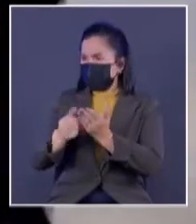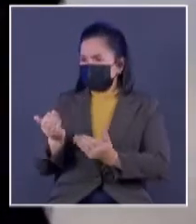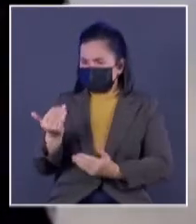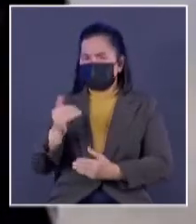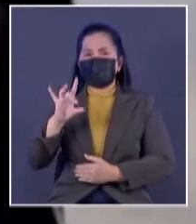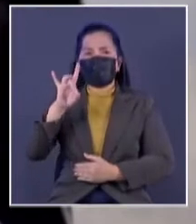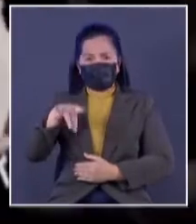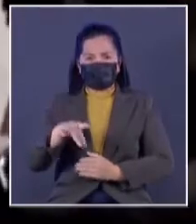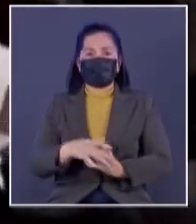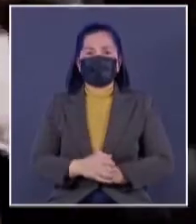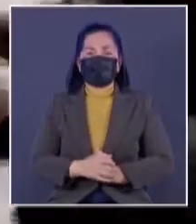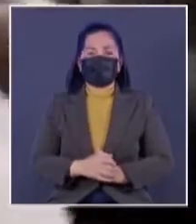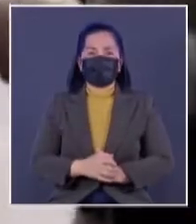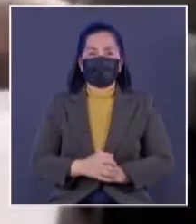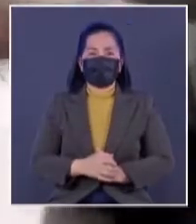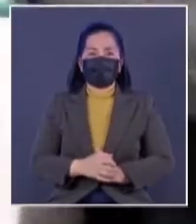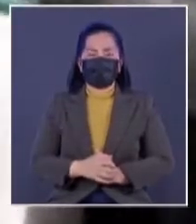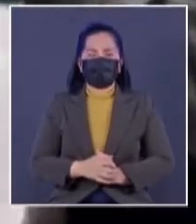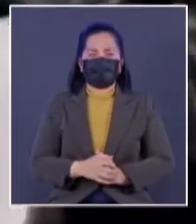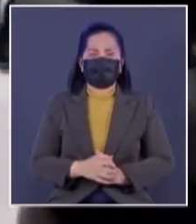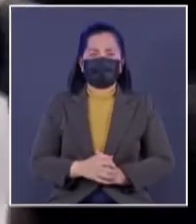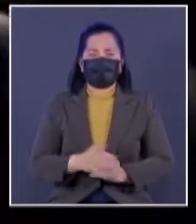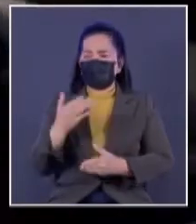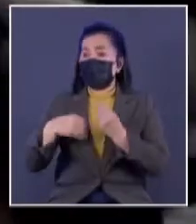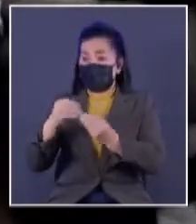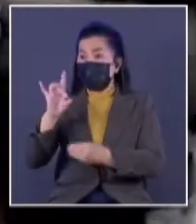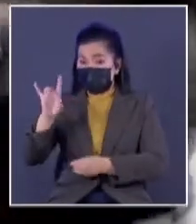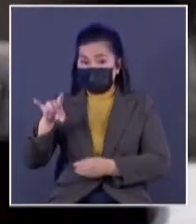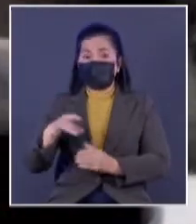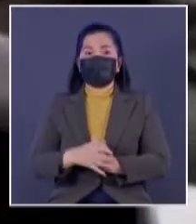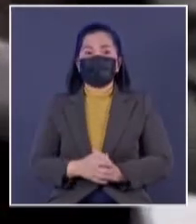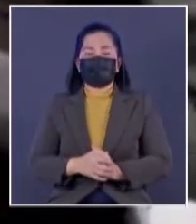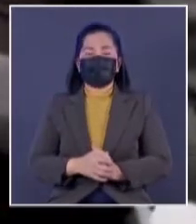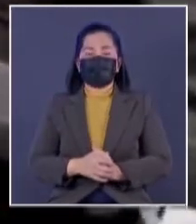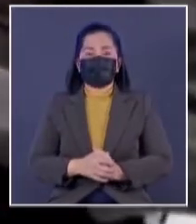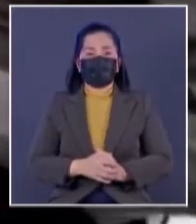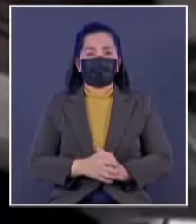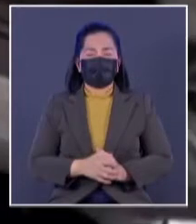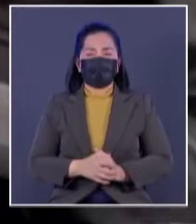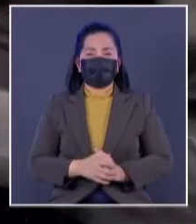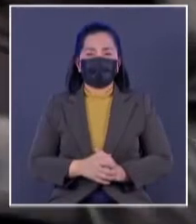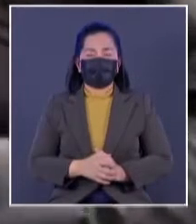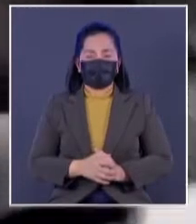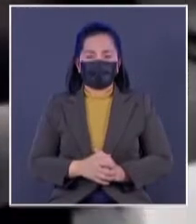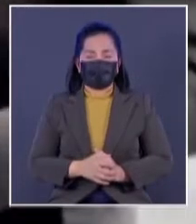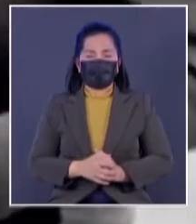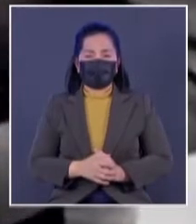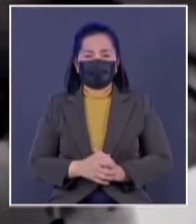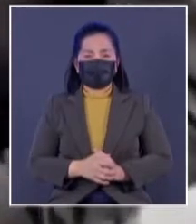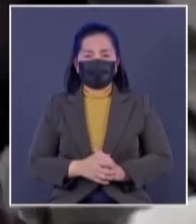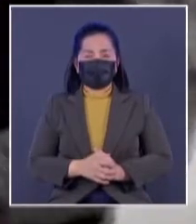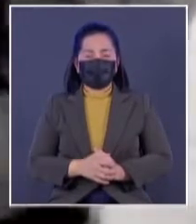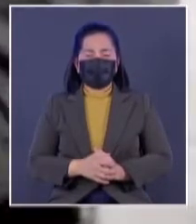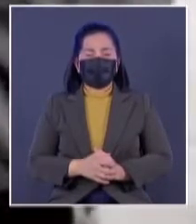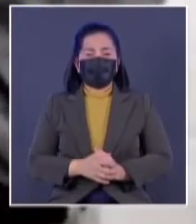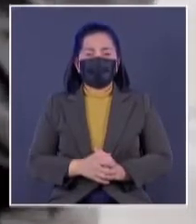ขอไป 8,000 บาทมัดจำว่าเดี๋ยวจะขายคันนี้เอาเลยไหมถ้าเอาเลยงั้นวางเงินมัดจำมาก่อนแล้วเดี๋ยวไปเอาเอกสารมาให้นี่กระบวนการเ